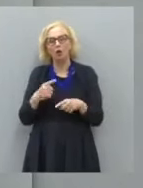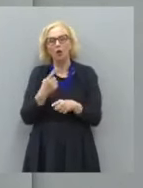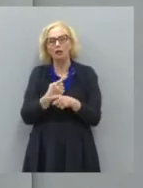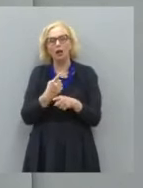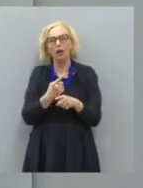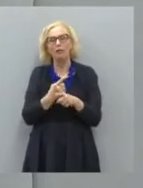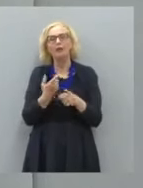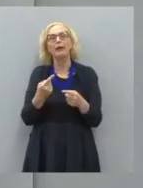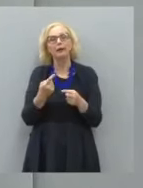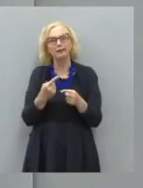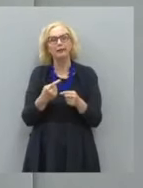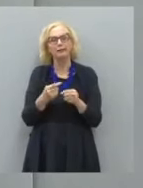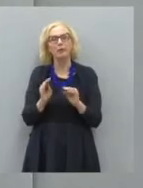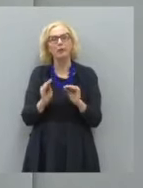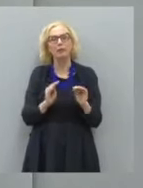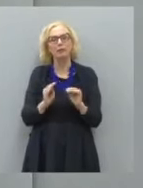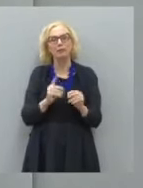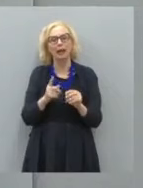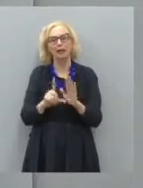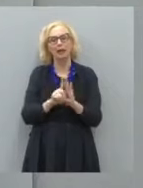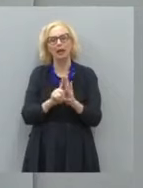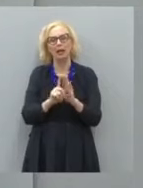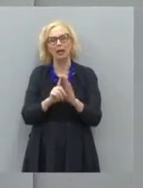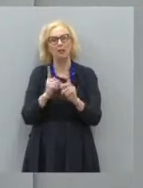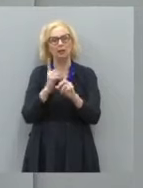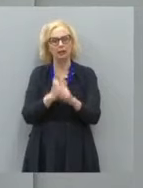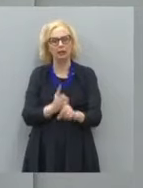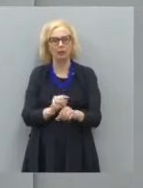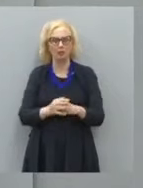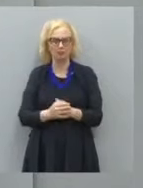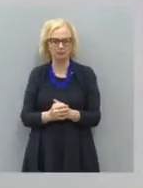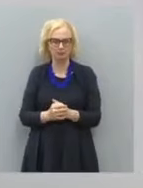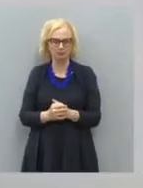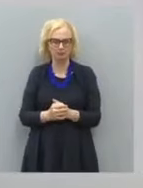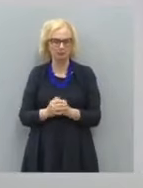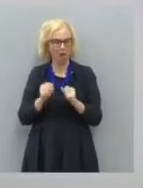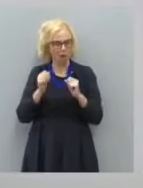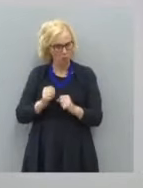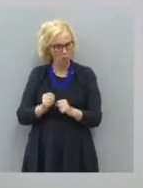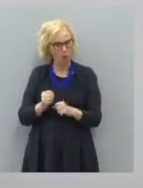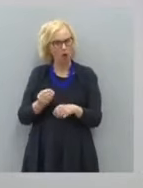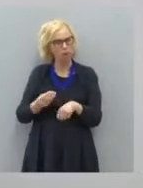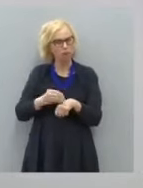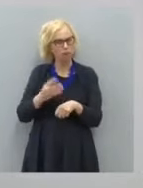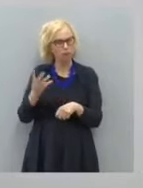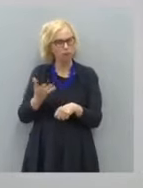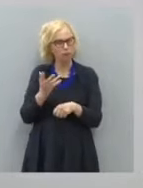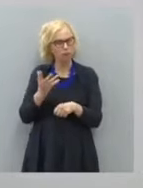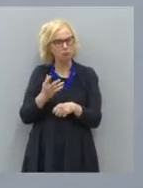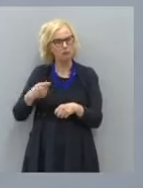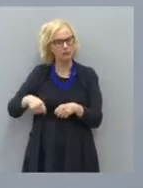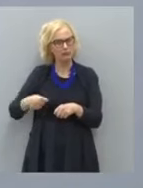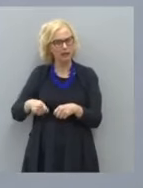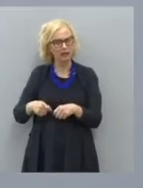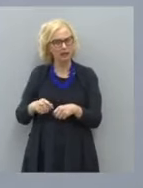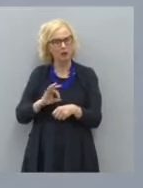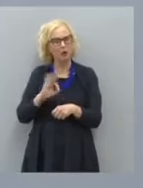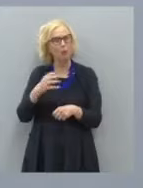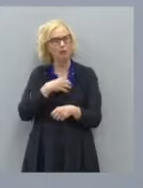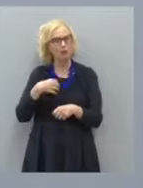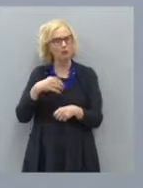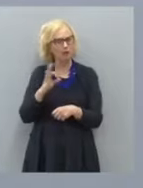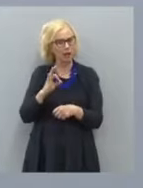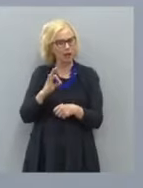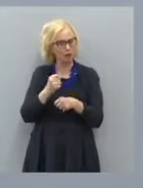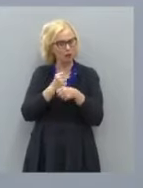previsti dalla normativa presidente vorrebbe aggiungere qualcosa passiamo alla parola all'assessore failoni no come